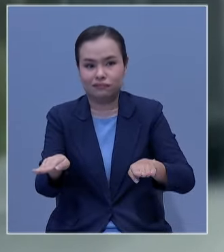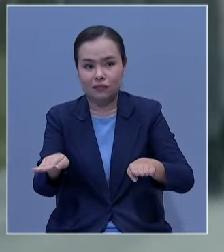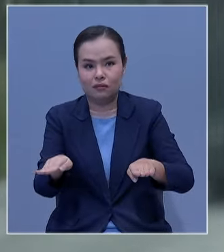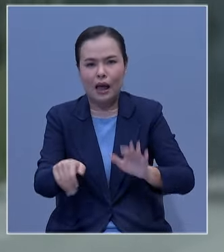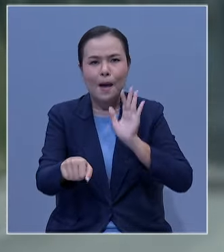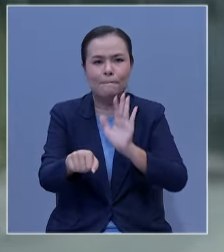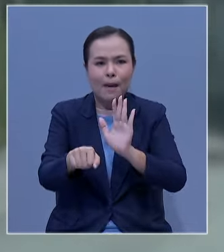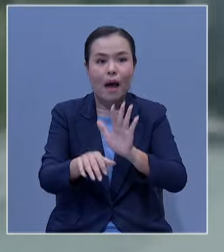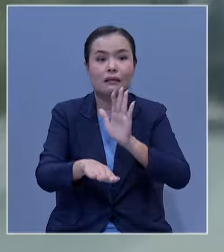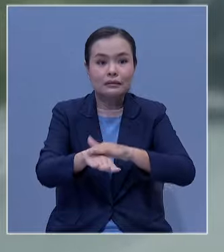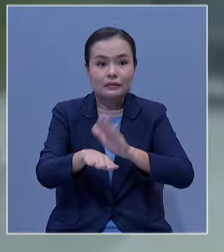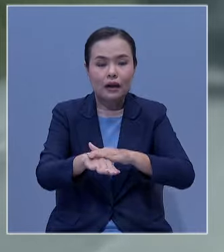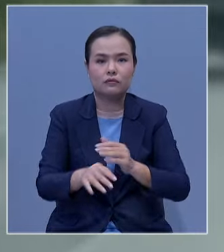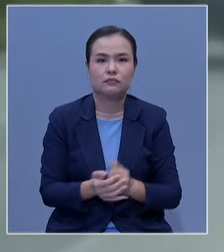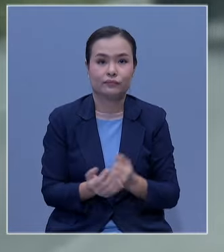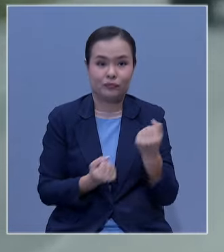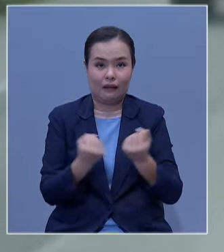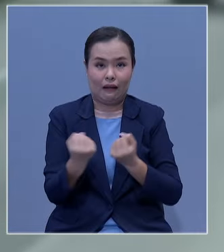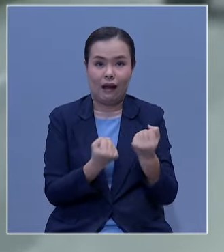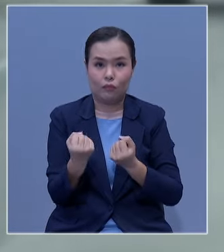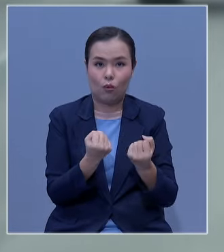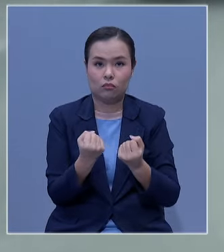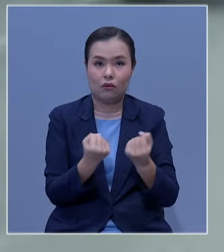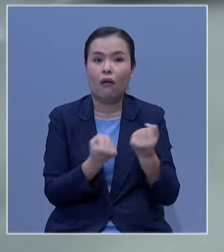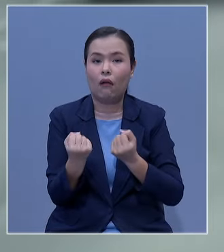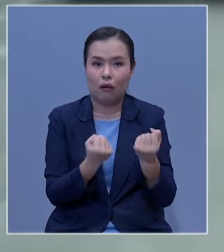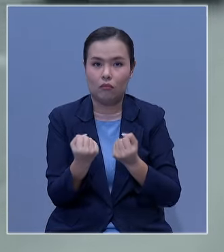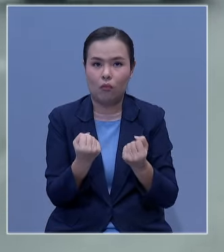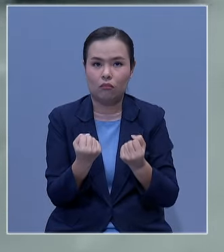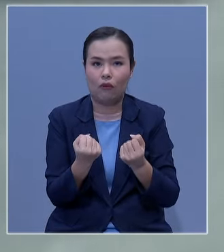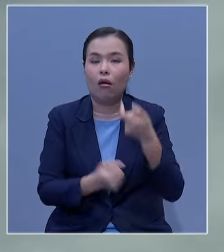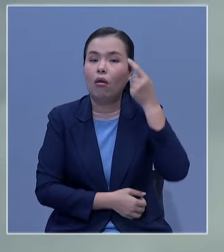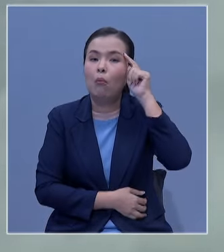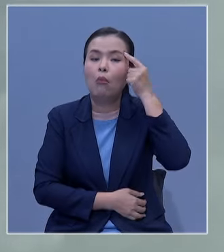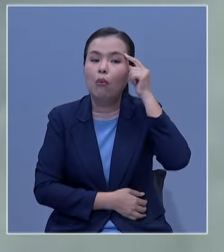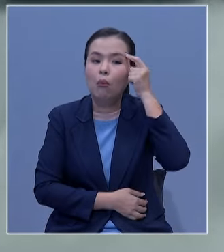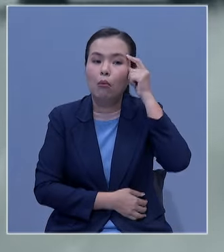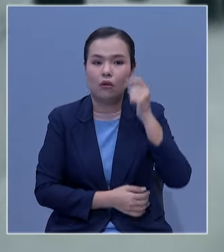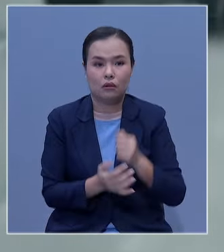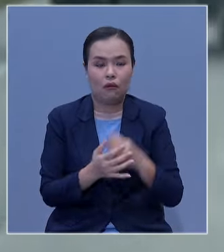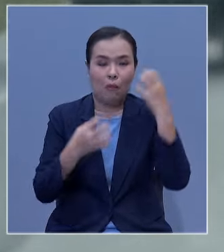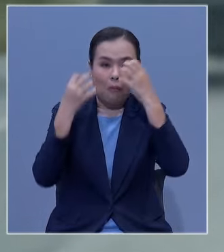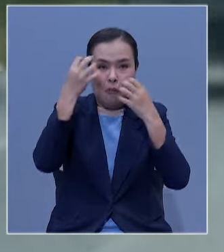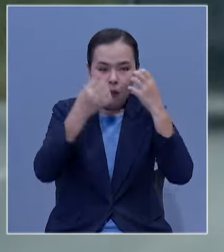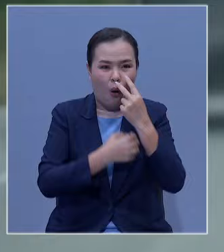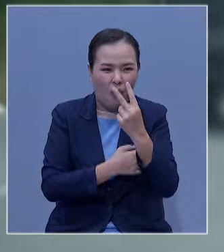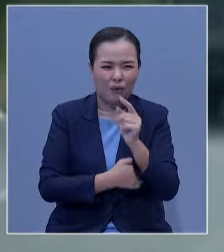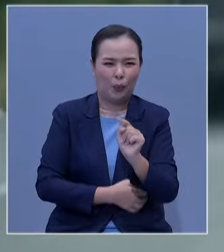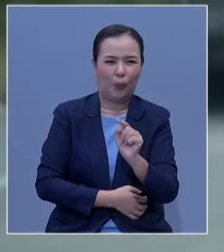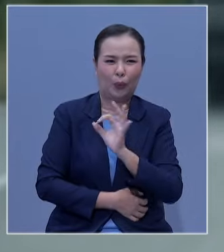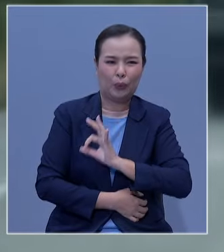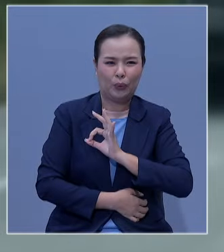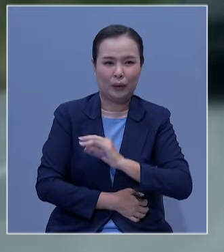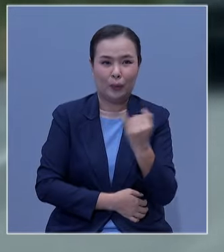การบีบแตร่เตือนนะครับแต่ดูเหมือนว่าคนในรถคือหมายถึงคนขับเนี่ยคงจะไม่รับรู้แล้วตอนนั้นนะครับทางคุณสมานเห็นท่าไม่ดีก็เลย